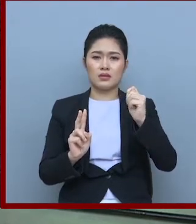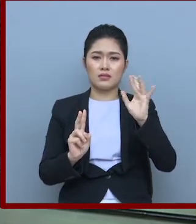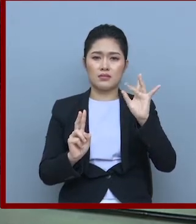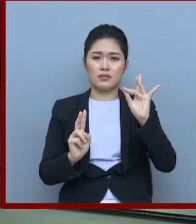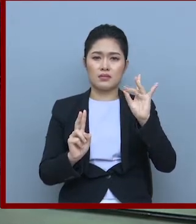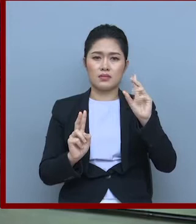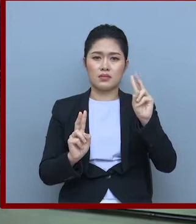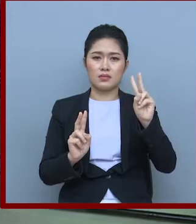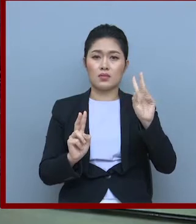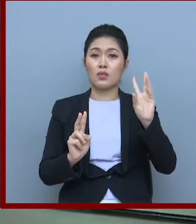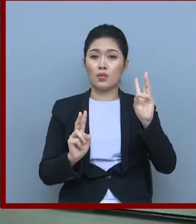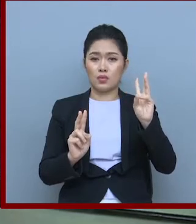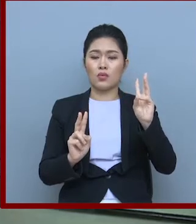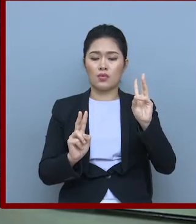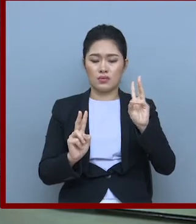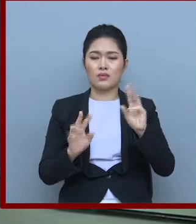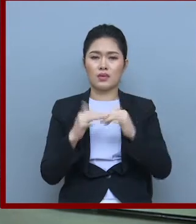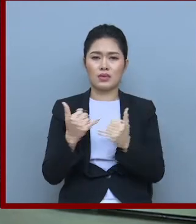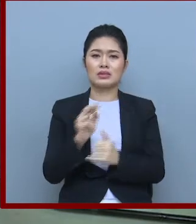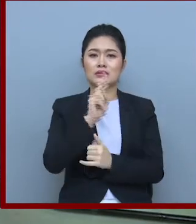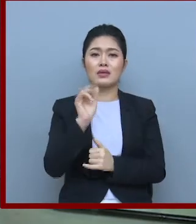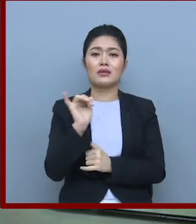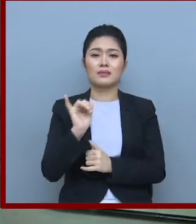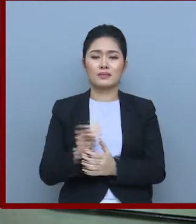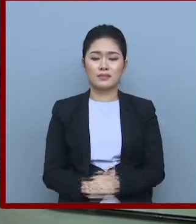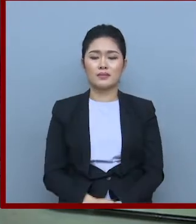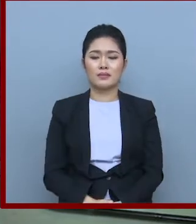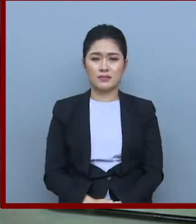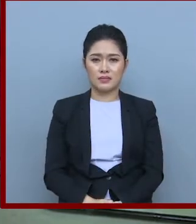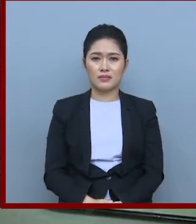แต่ตอนนี้ยังไม่ใช้นะครับลองเรียกมาใช้ก่อนนะครับ